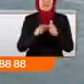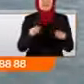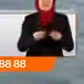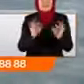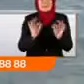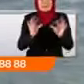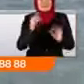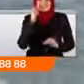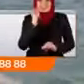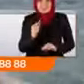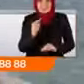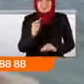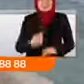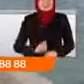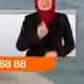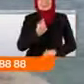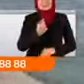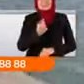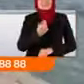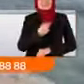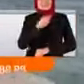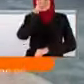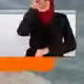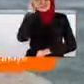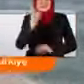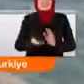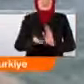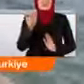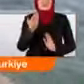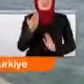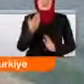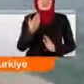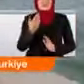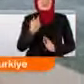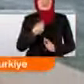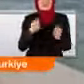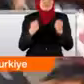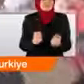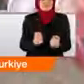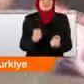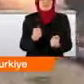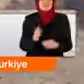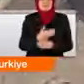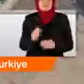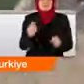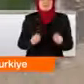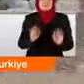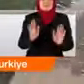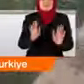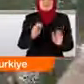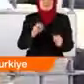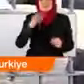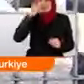hissedilen sıcaklığın daha fazla olduğunu söyleyebiliriz öyleki durduğu yerde bile p Ne oldu söyleyebiliyor musun